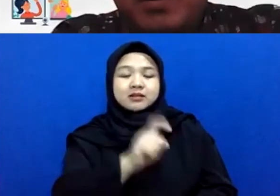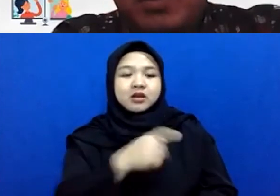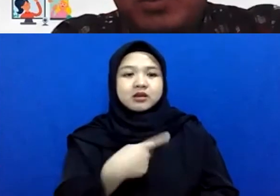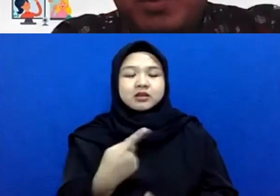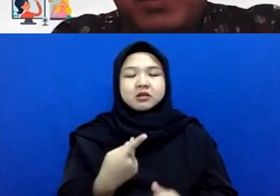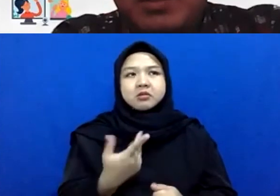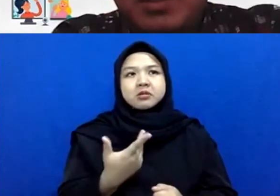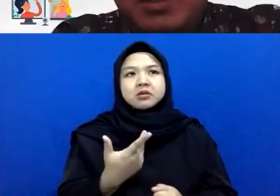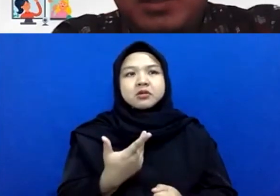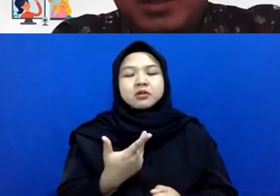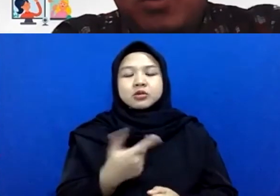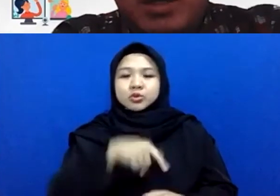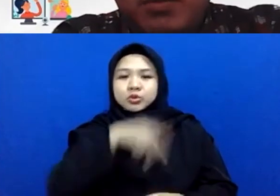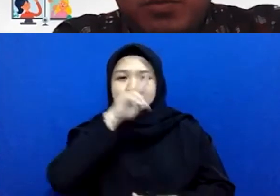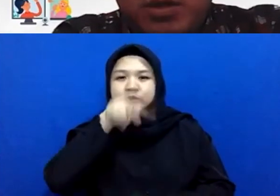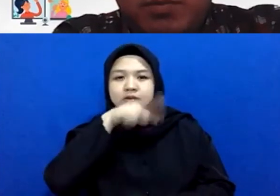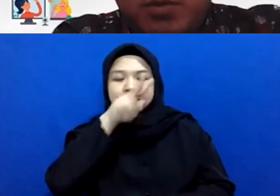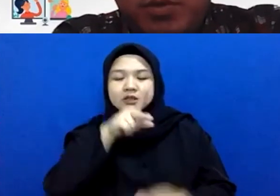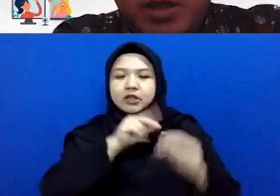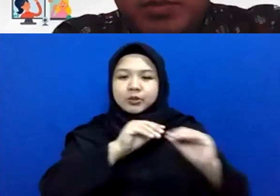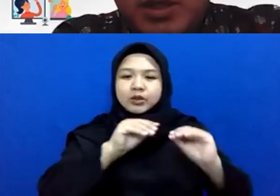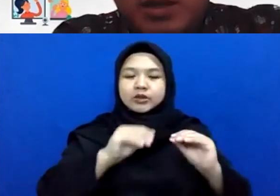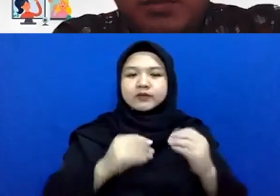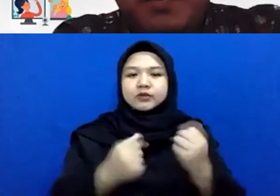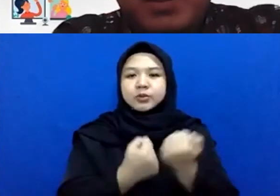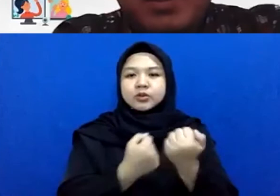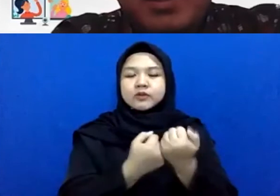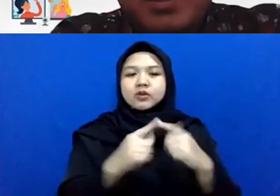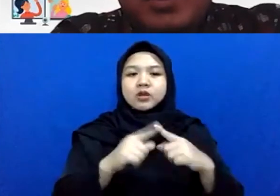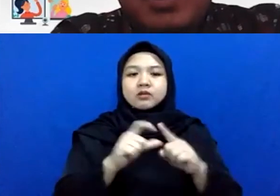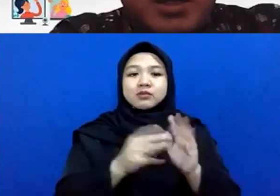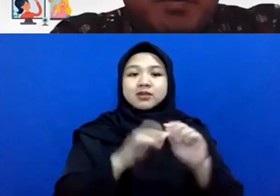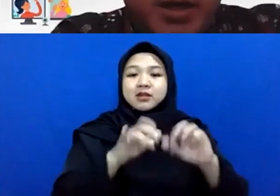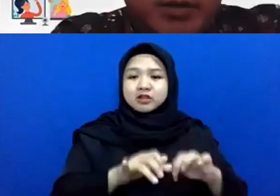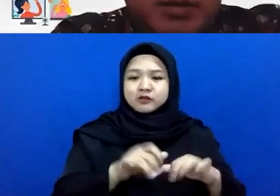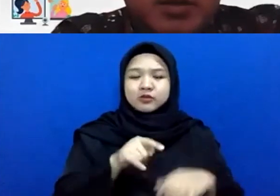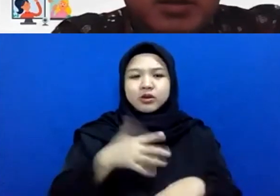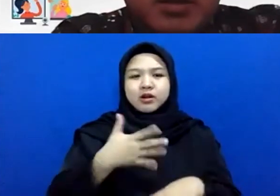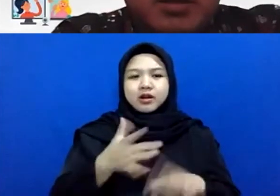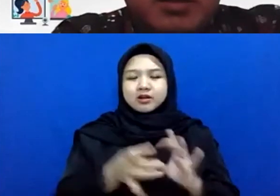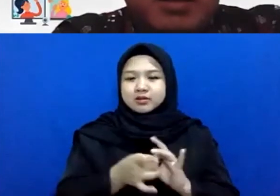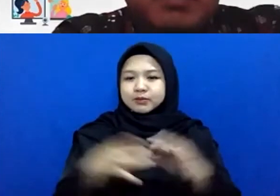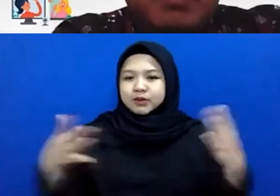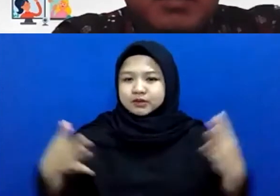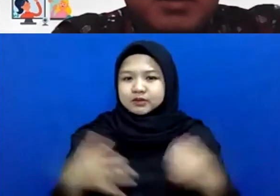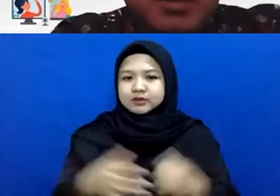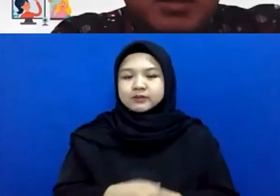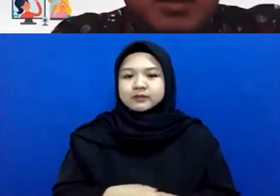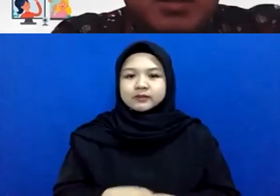itu dalam bentuk supervisi edukatif, suportif maupun administratif, itu terkadang lepas.